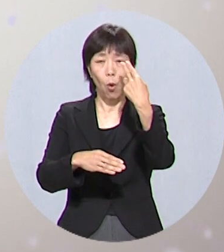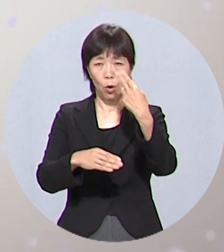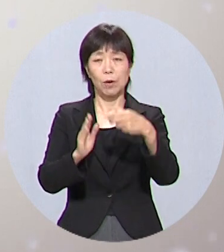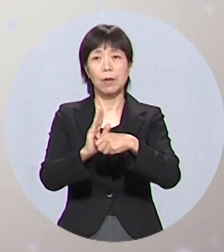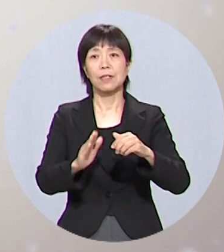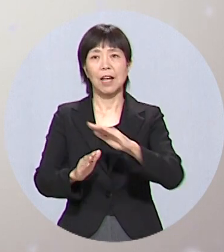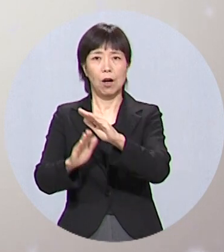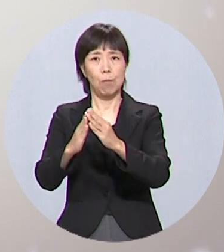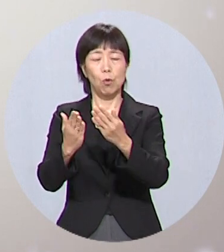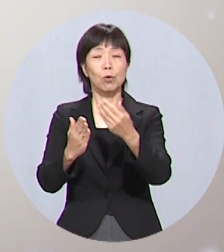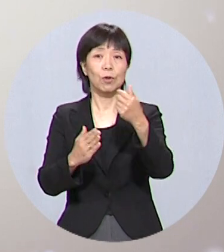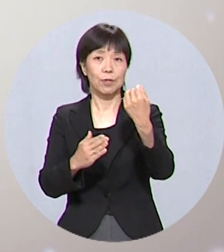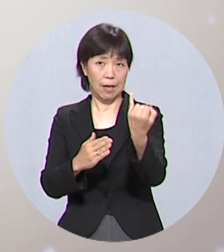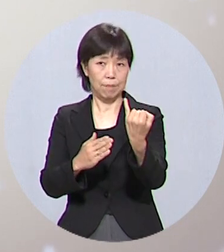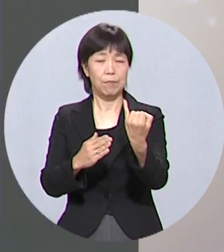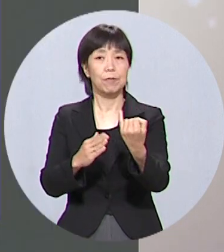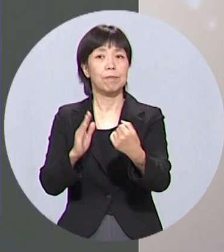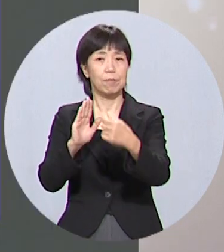の淡い。